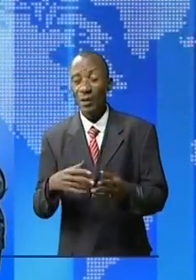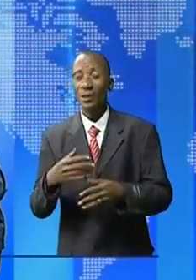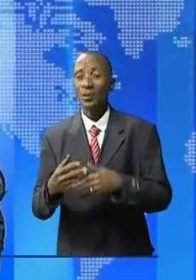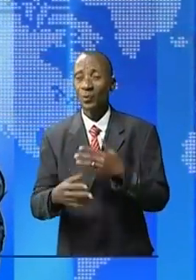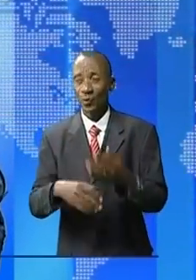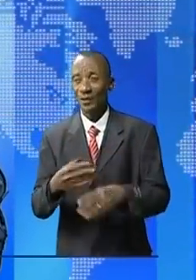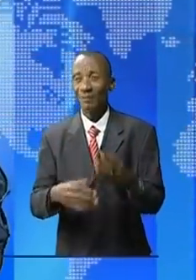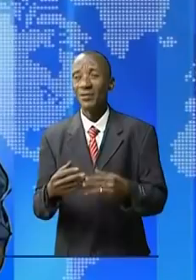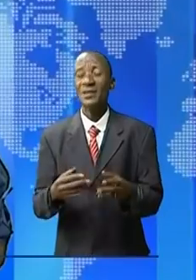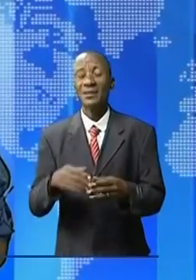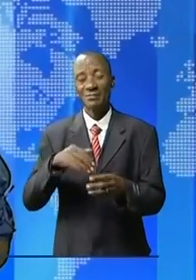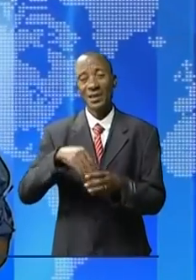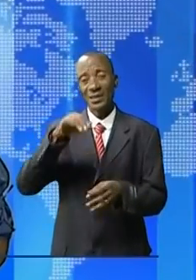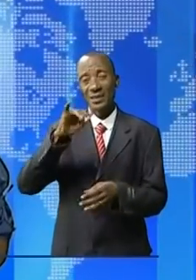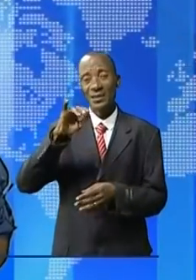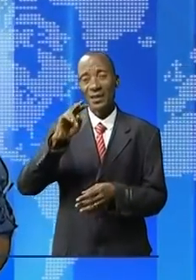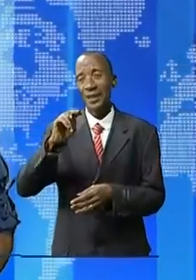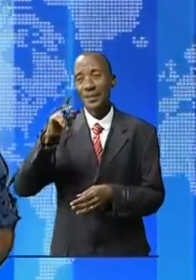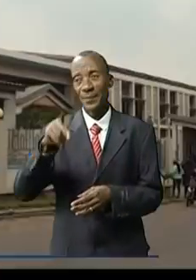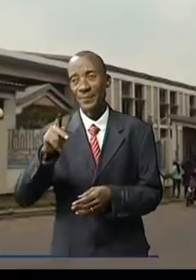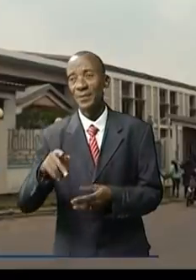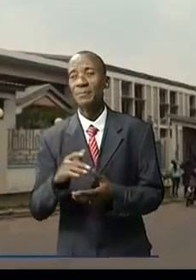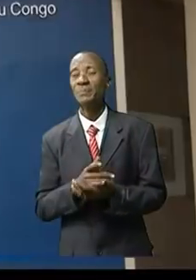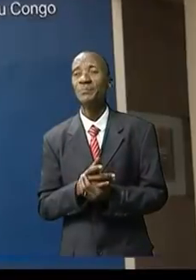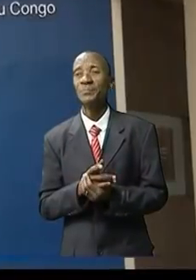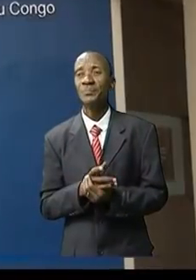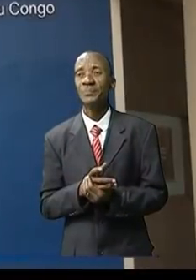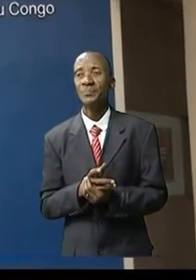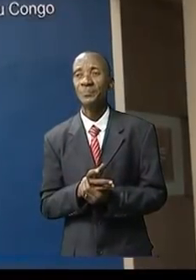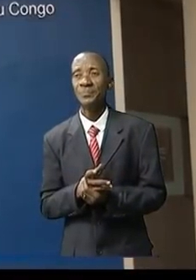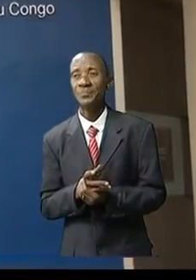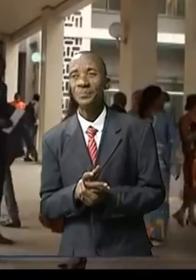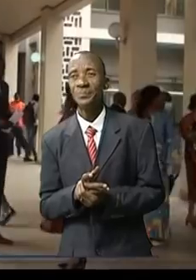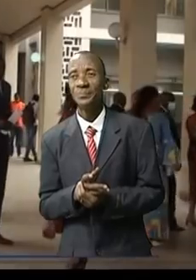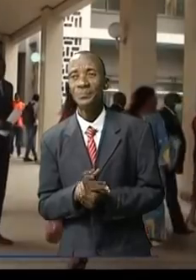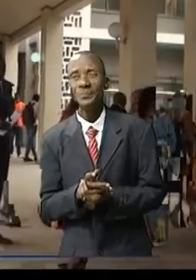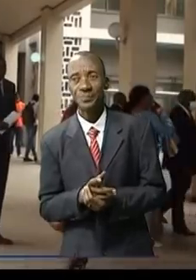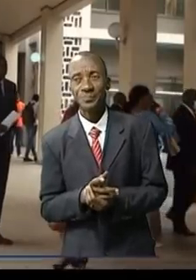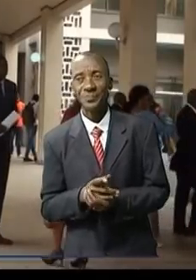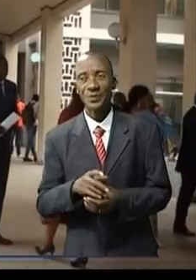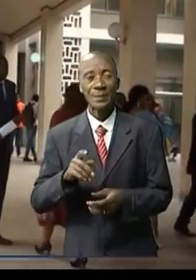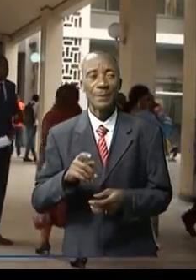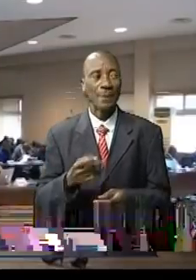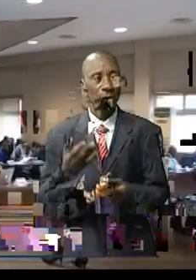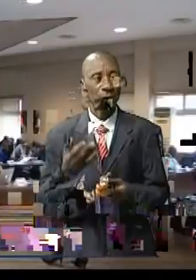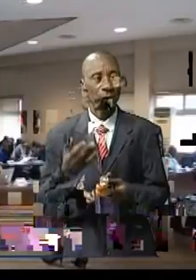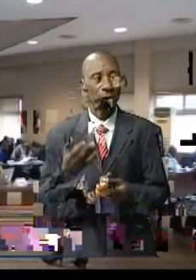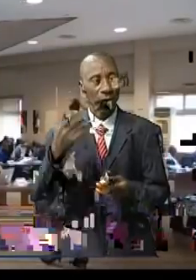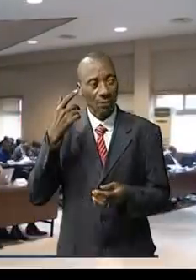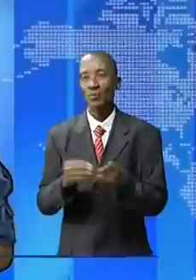du marché de l'emploi. Images et commentaires. Le but d'améliorer l'intervention qualitative et l'appropriation du nouveau